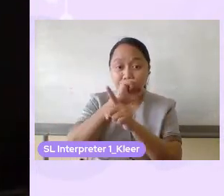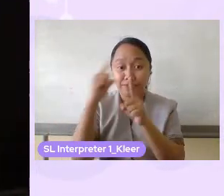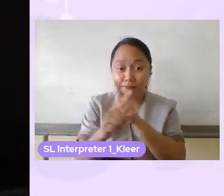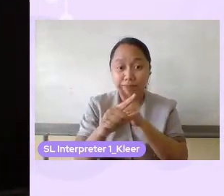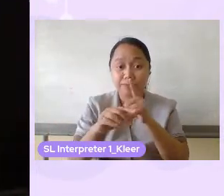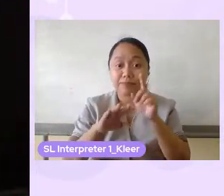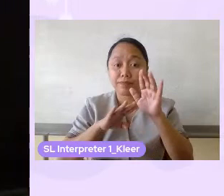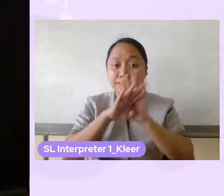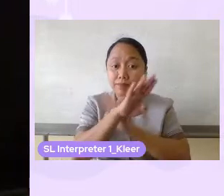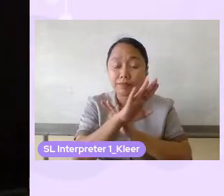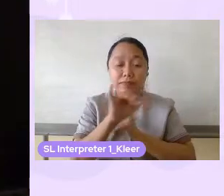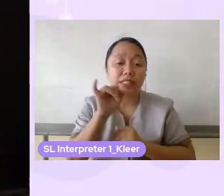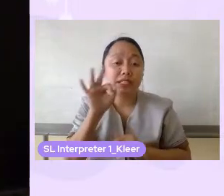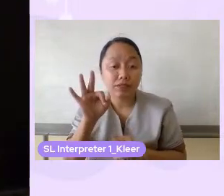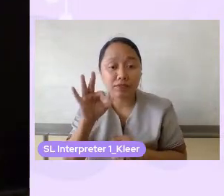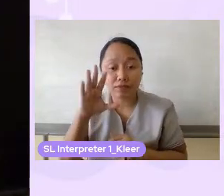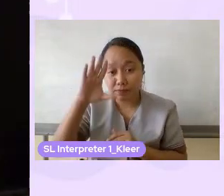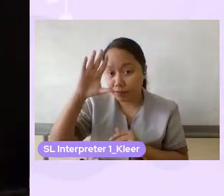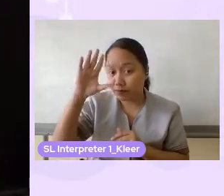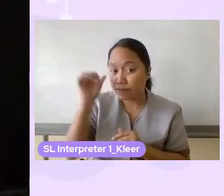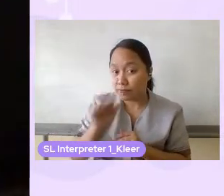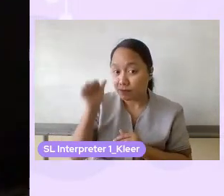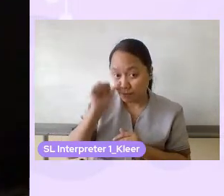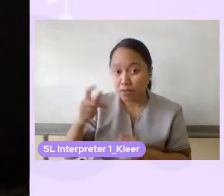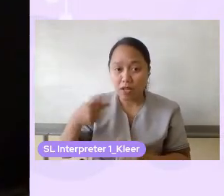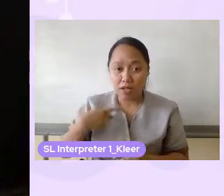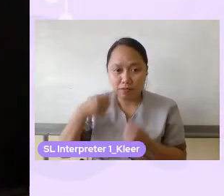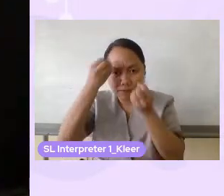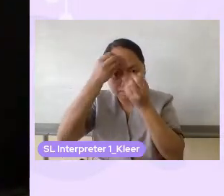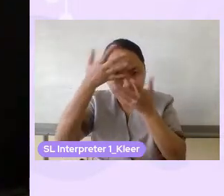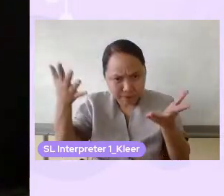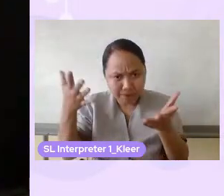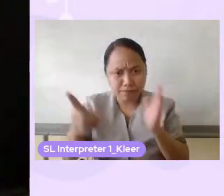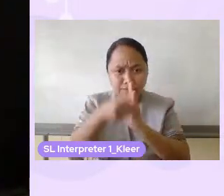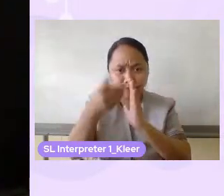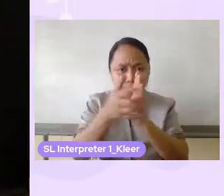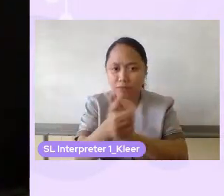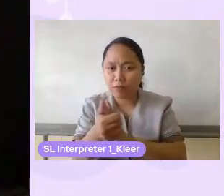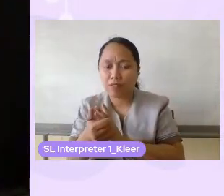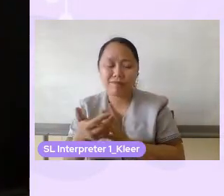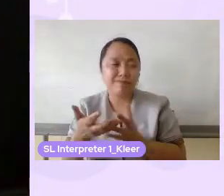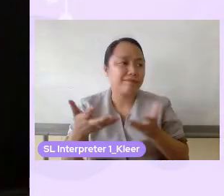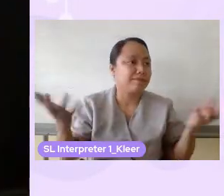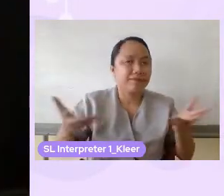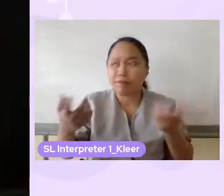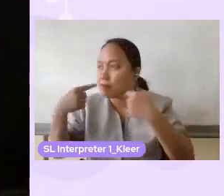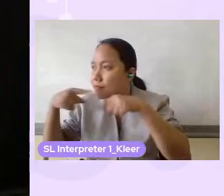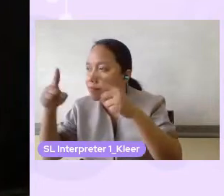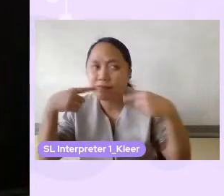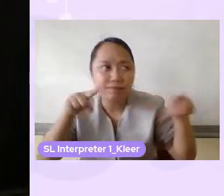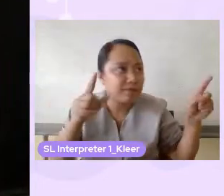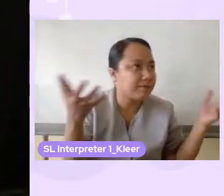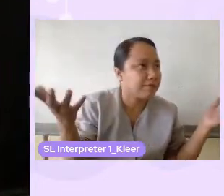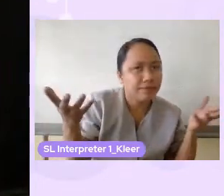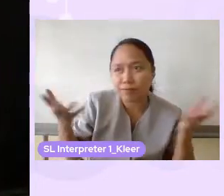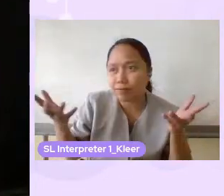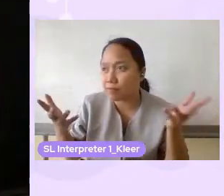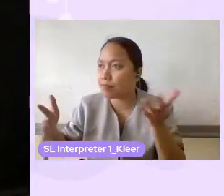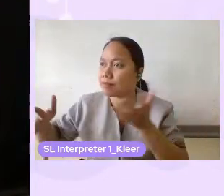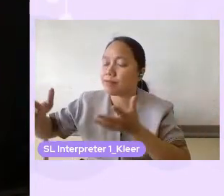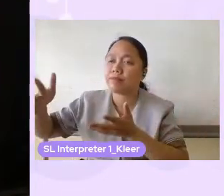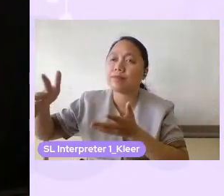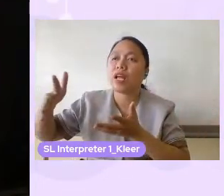ating mga kababaihan are equipped with digital skills, kahit saan pa sila pupunta, kahit nandun pa sila sa healthcare, nandun sila sa